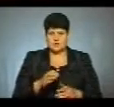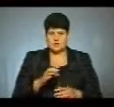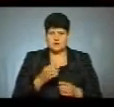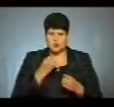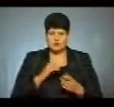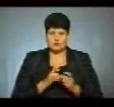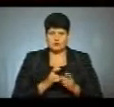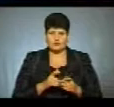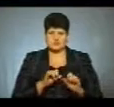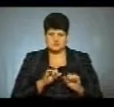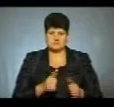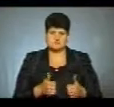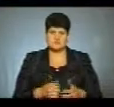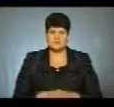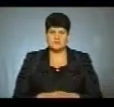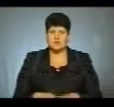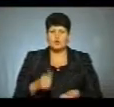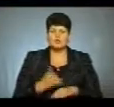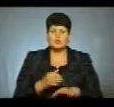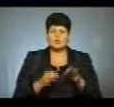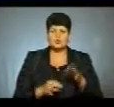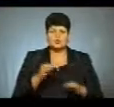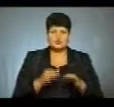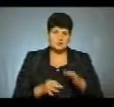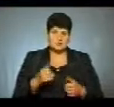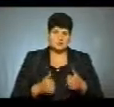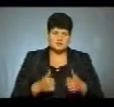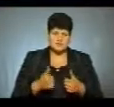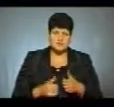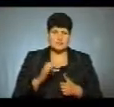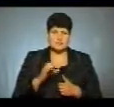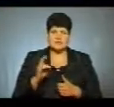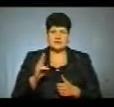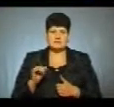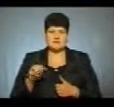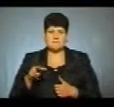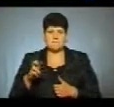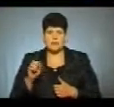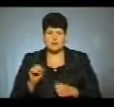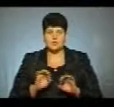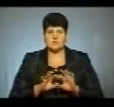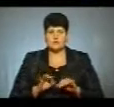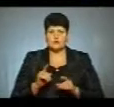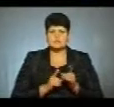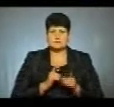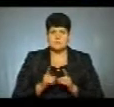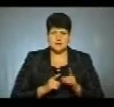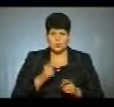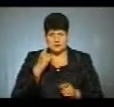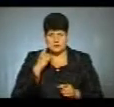бореться і захищається. Головний суддя турніру з вільної боротьби Сергій Цимбал розповів про зміни оцінювання